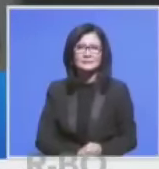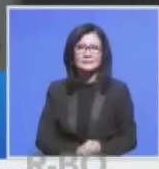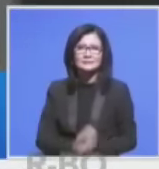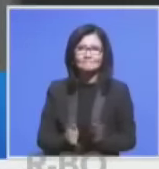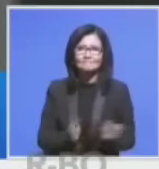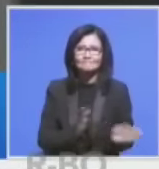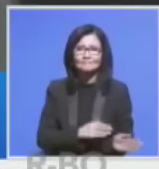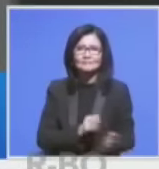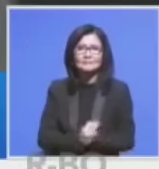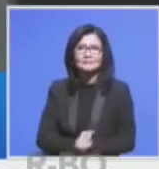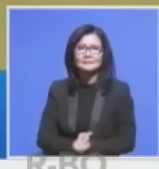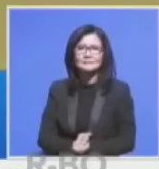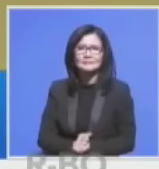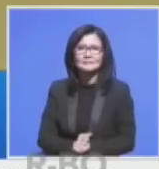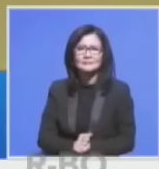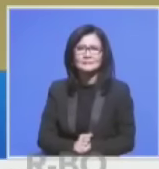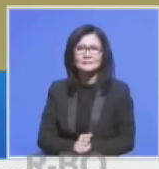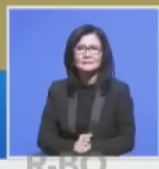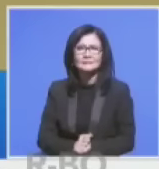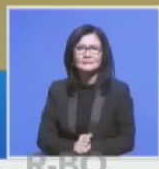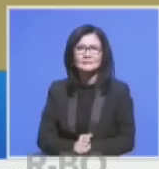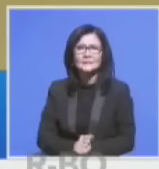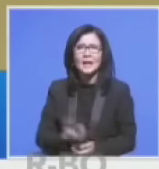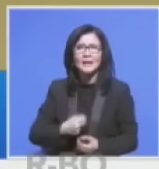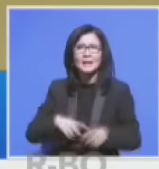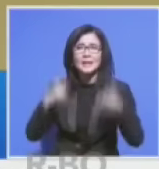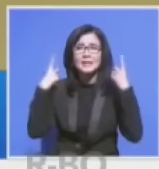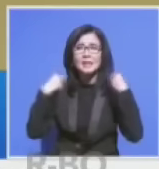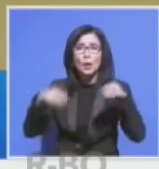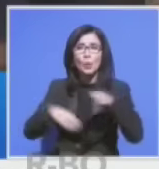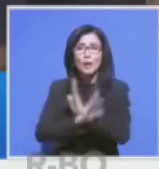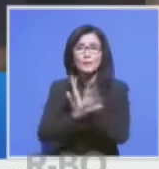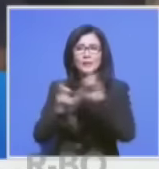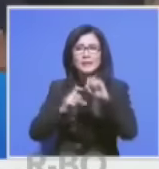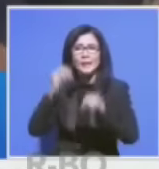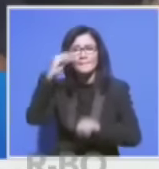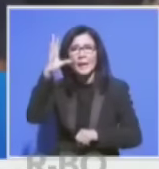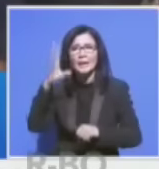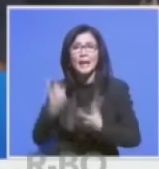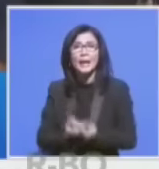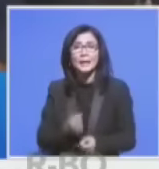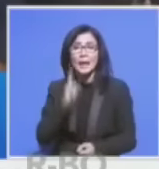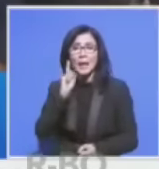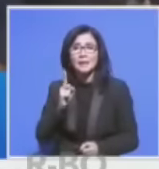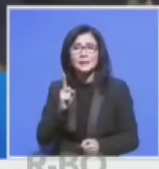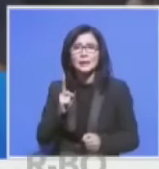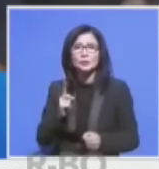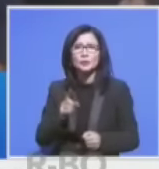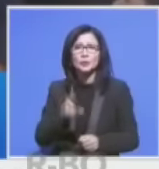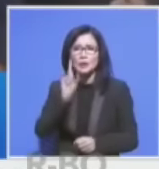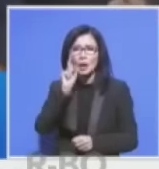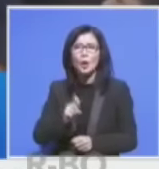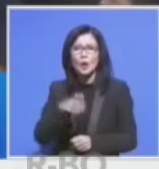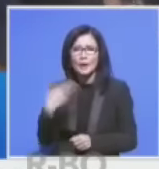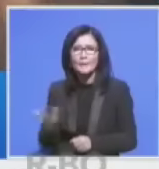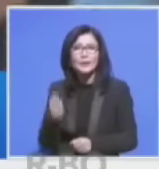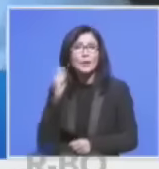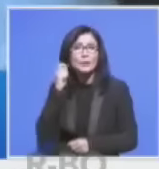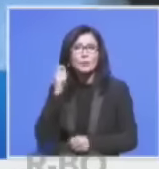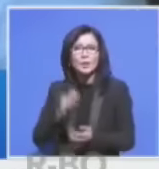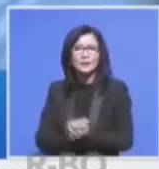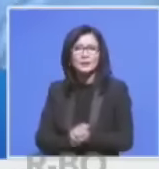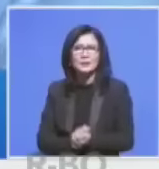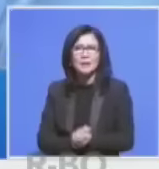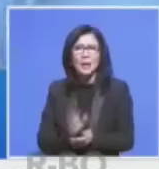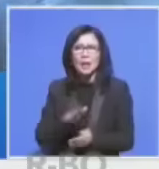Warga Kelurahan Batu Retno, Kecamatan Kota, Kabupaten Tuban, Jawa Timur, Senin pagi digegerkan dengan tewasnya penghuni kos. Wanita yang diketahui bernama Flora